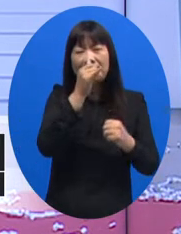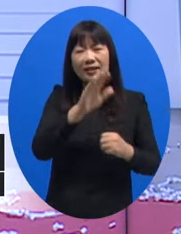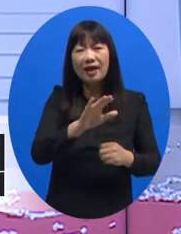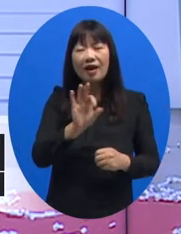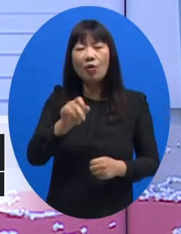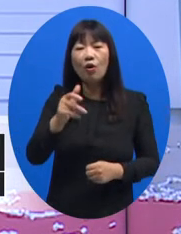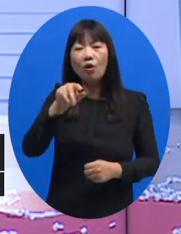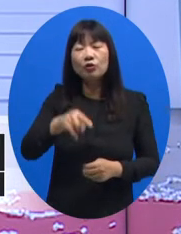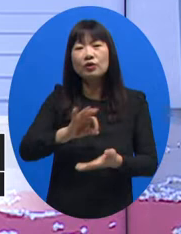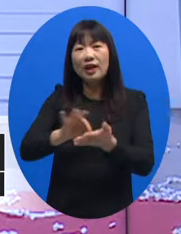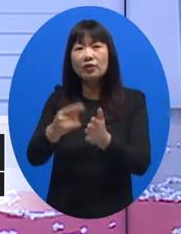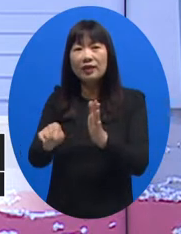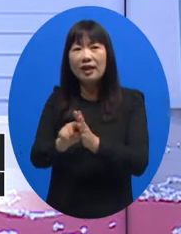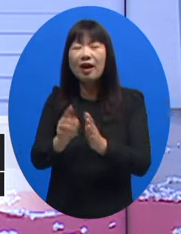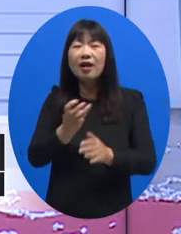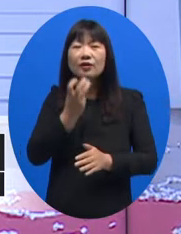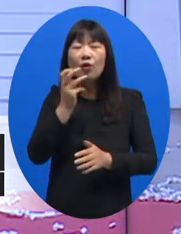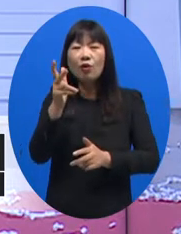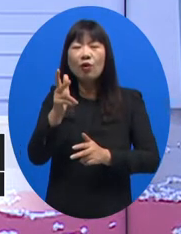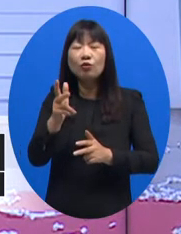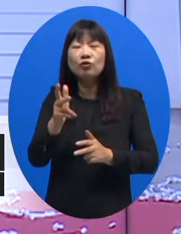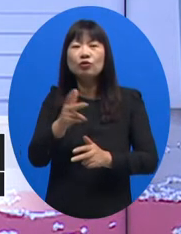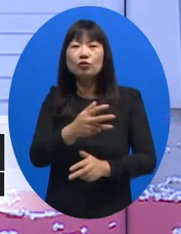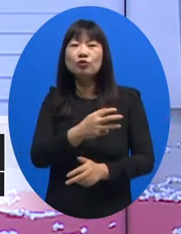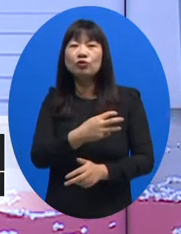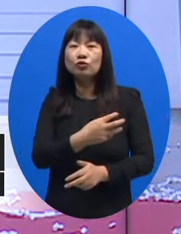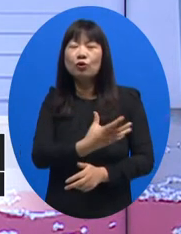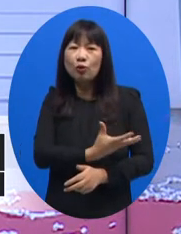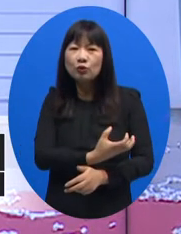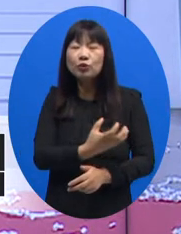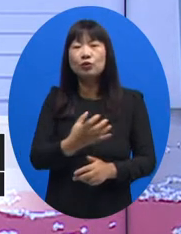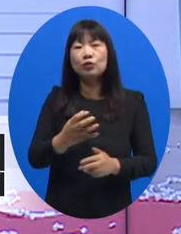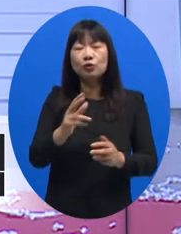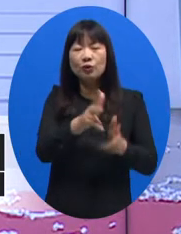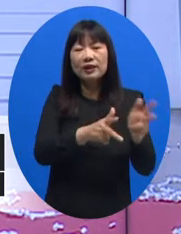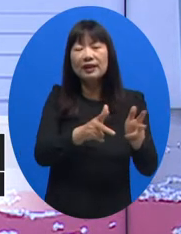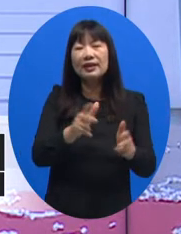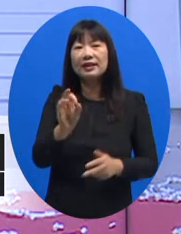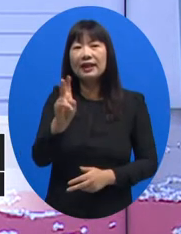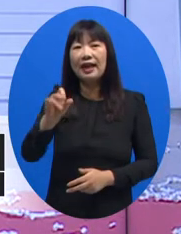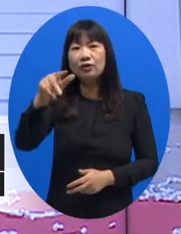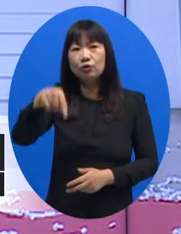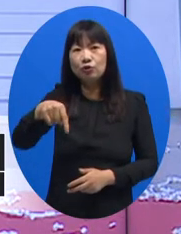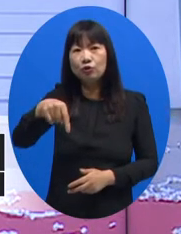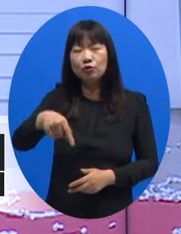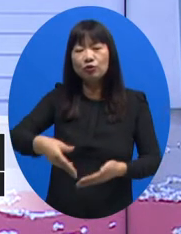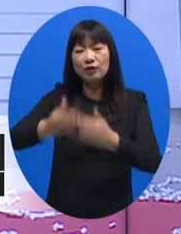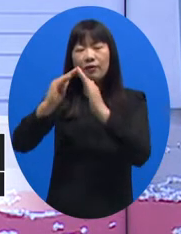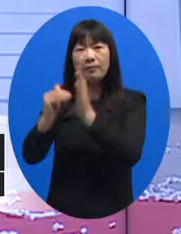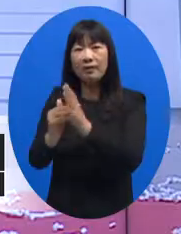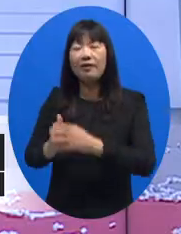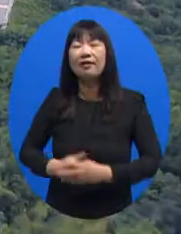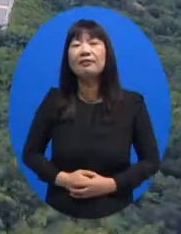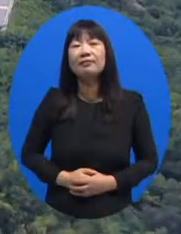처리하기 위한 서울우유 신공장 이 경기 양주에 들어섰습니다 서명 기자가 다녀왔습니다